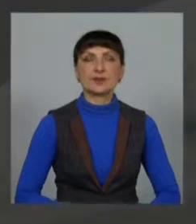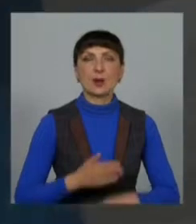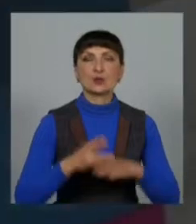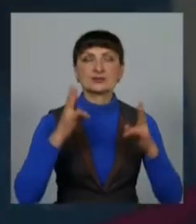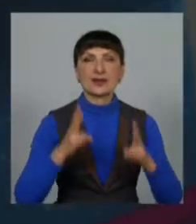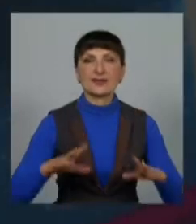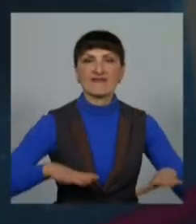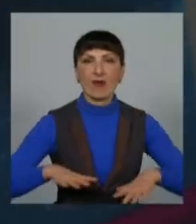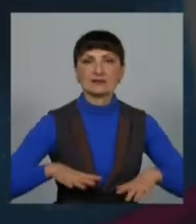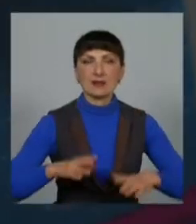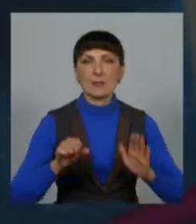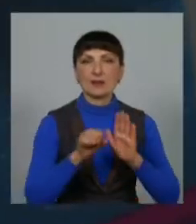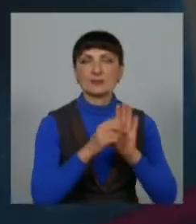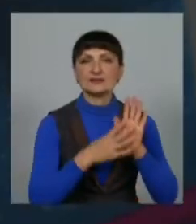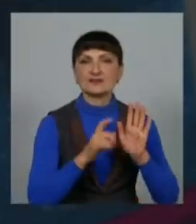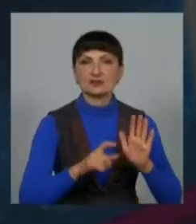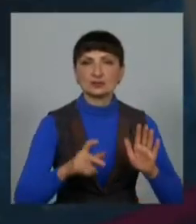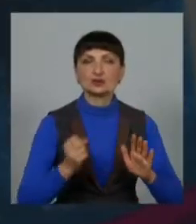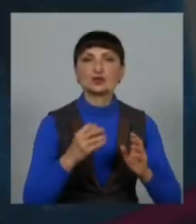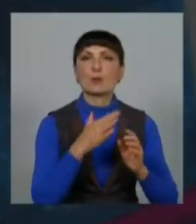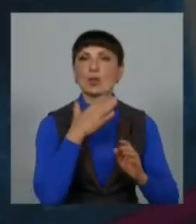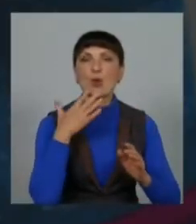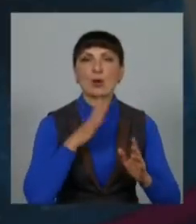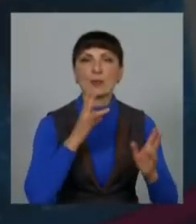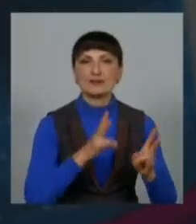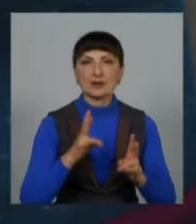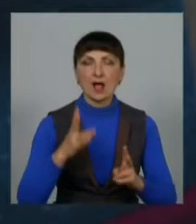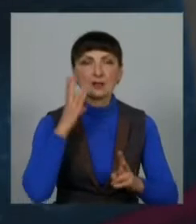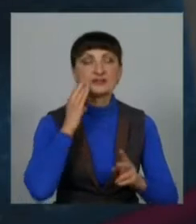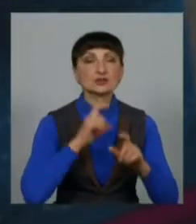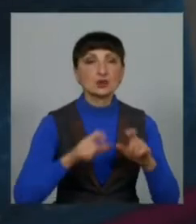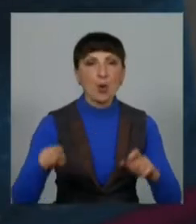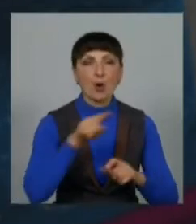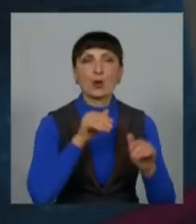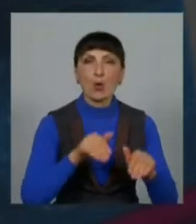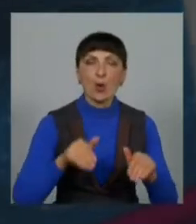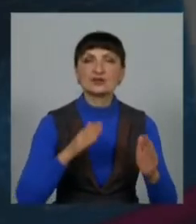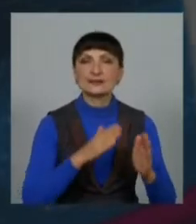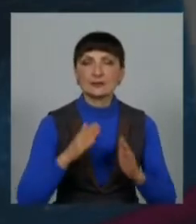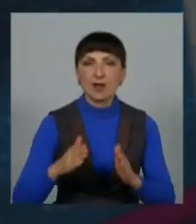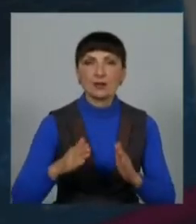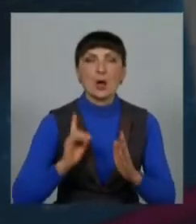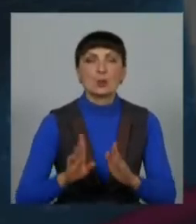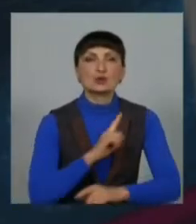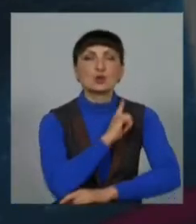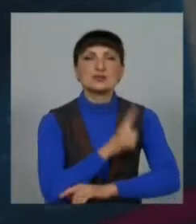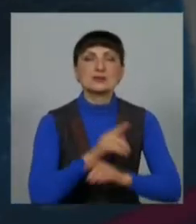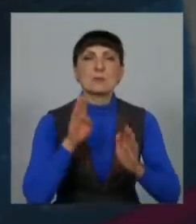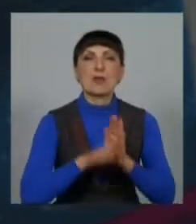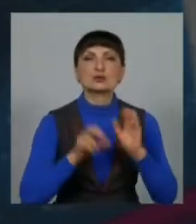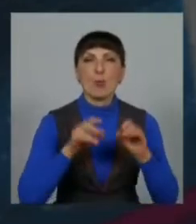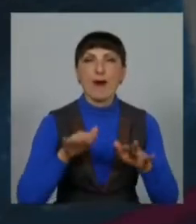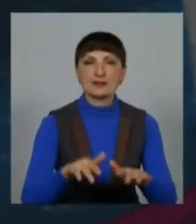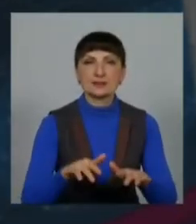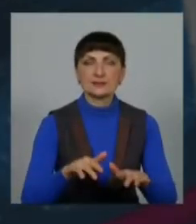После трагедии в Казани, где погибли 9 человек и еще десятки пострадали, в алматинских школах, колледжах и интернатах усиливают меры